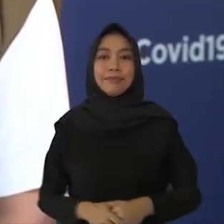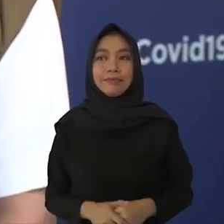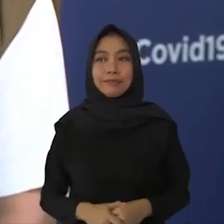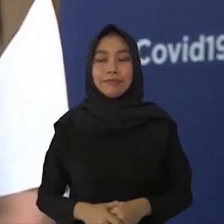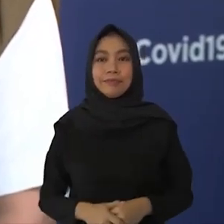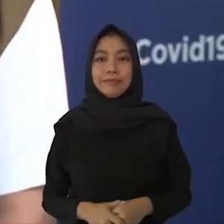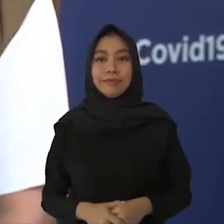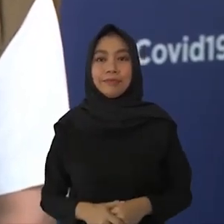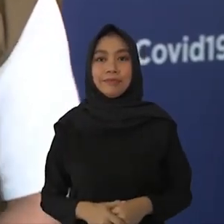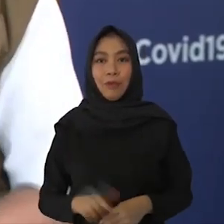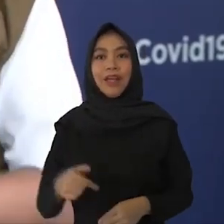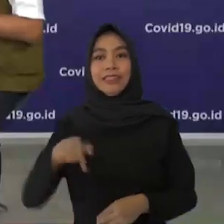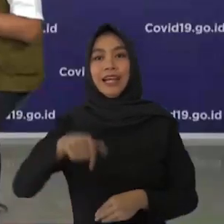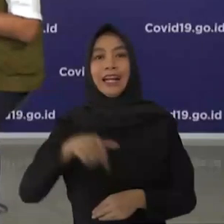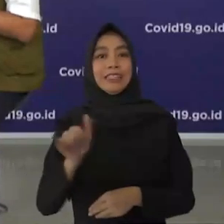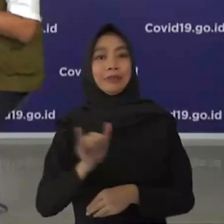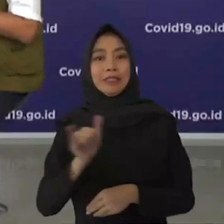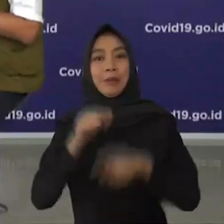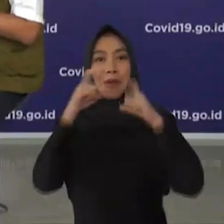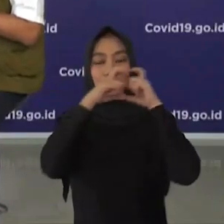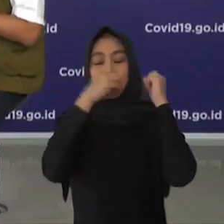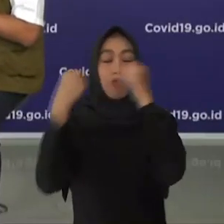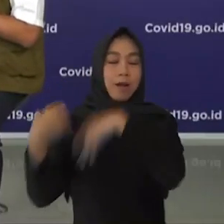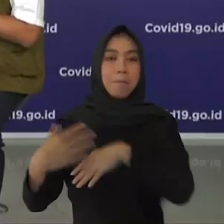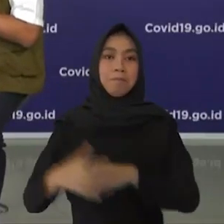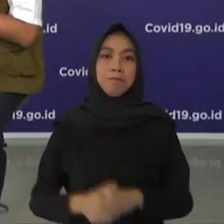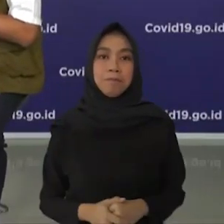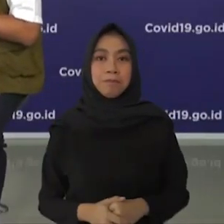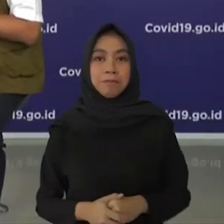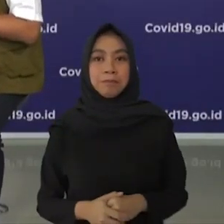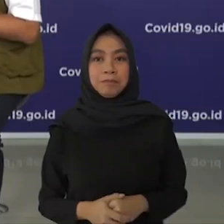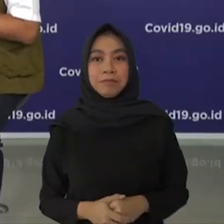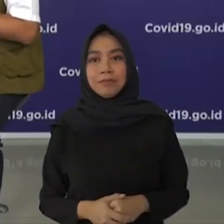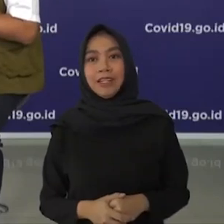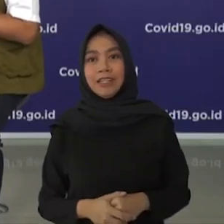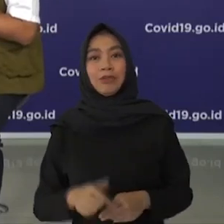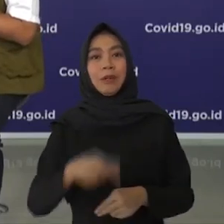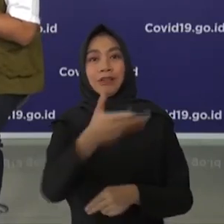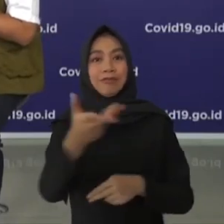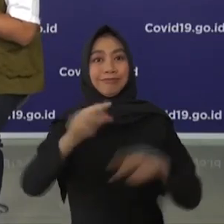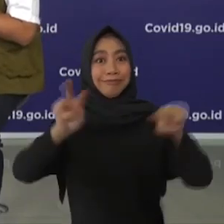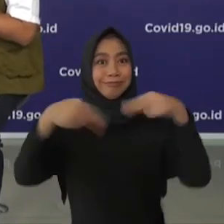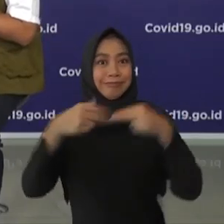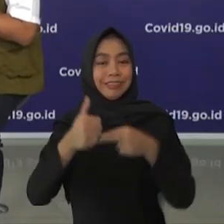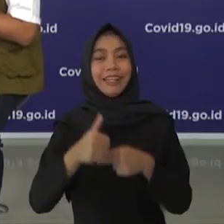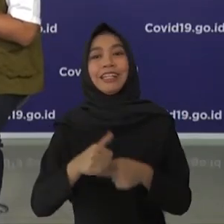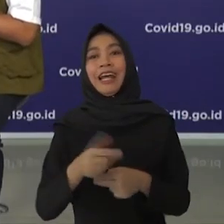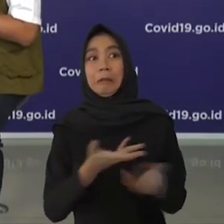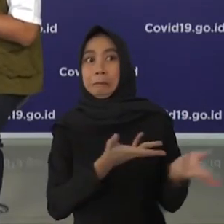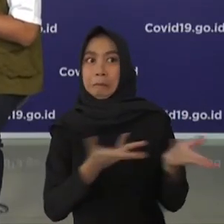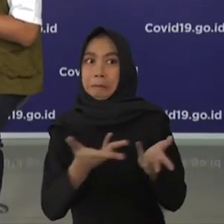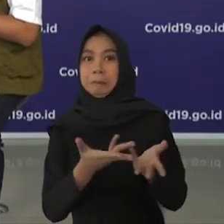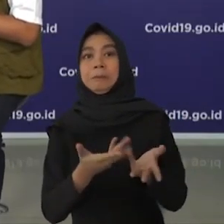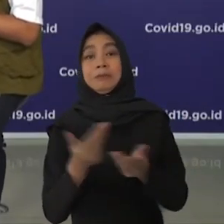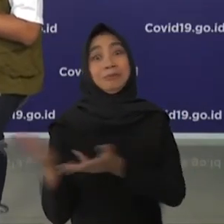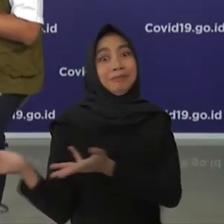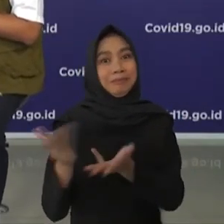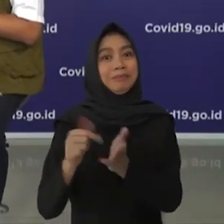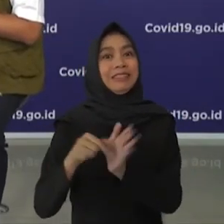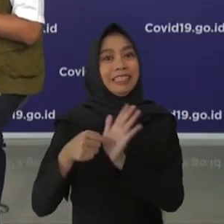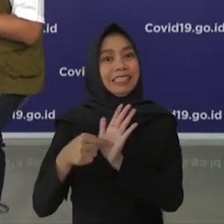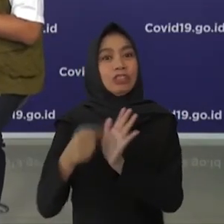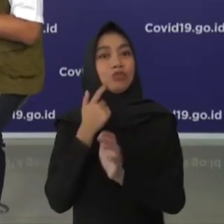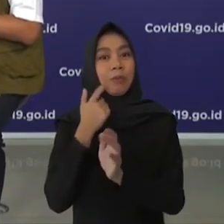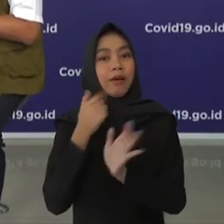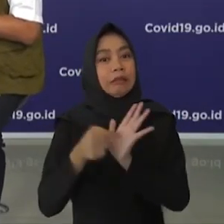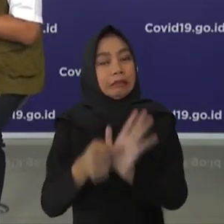Yeah. Oke, kita sama-sama buka ya Prof. Baik. Oke. Ini biar bisa dilihat dengan jelas oleh pemirsa, Prof akan buka bagaimana cara membukanya. Kebetulan